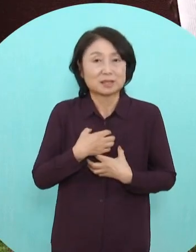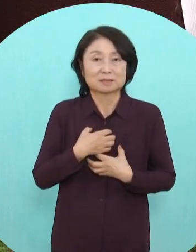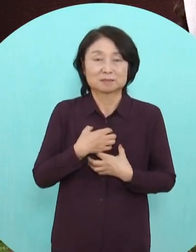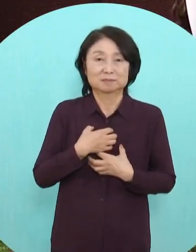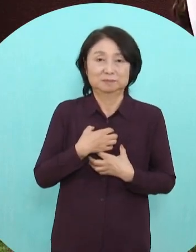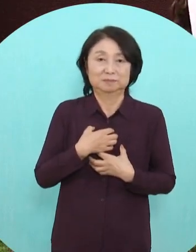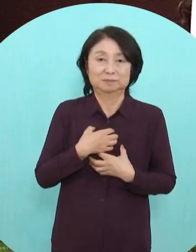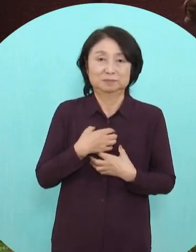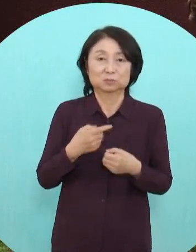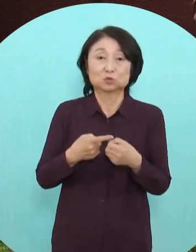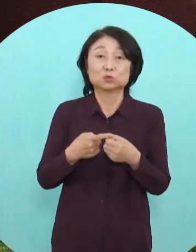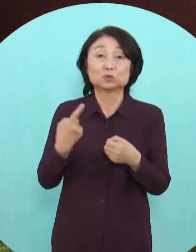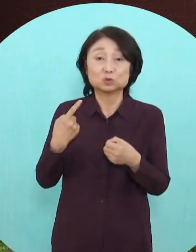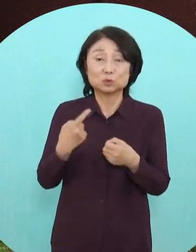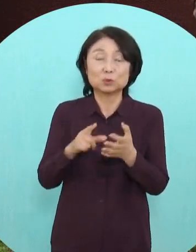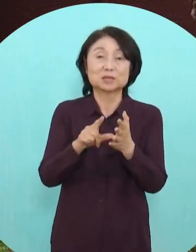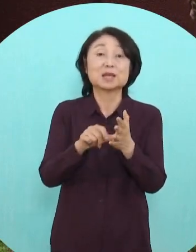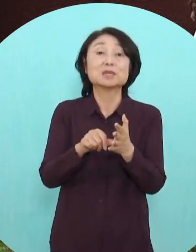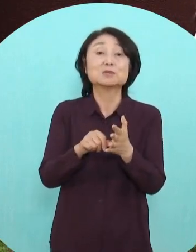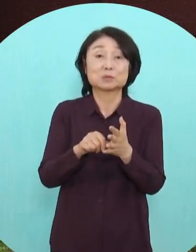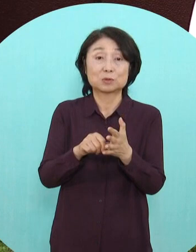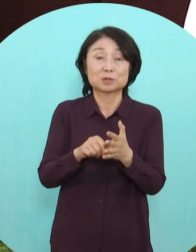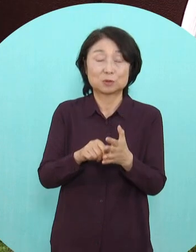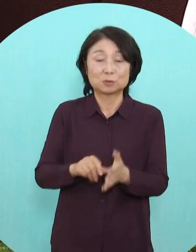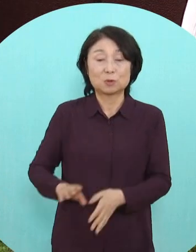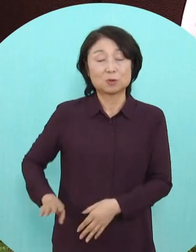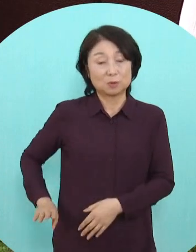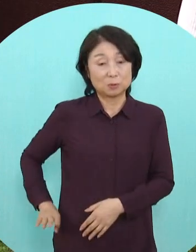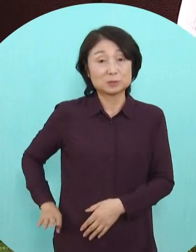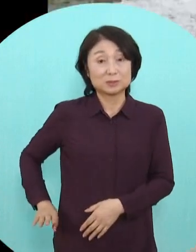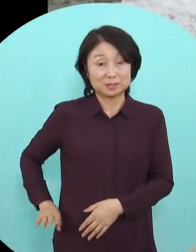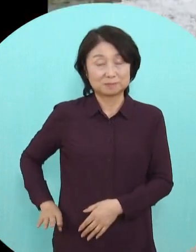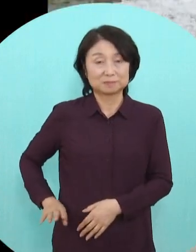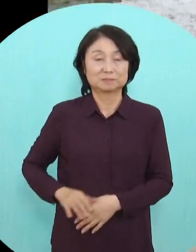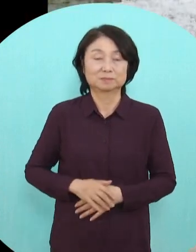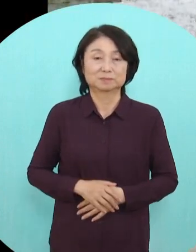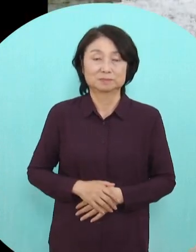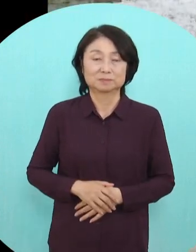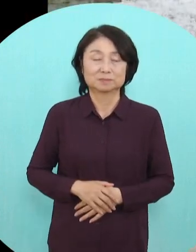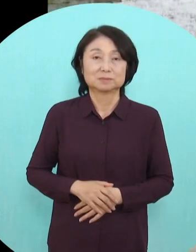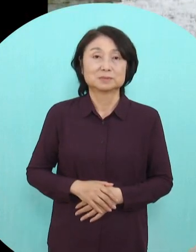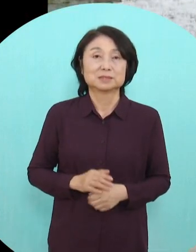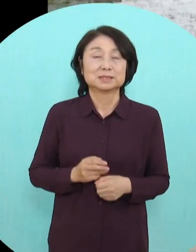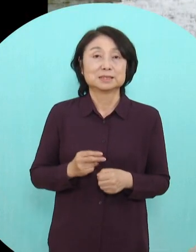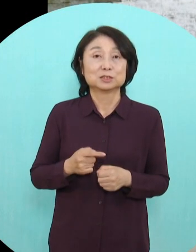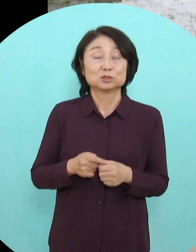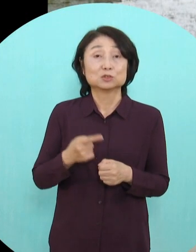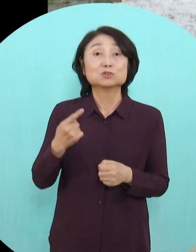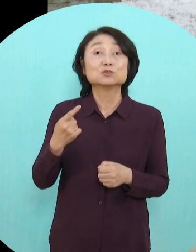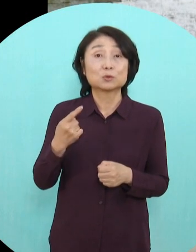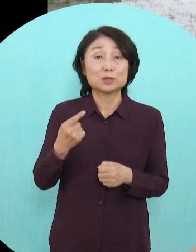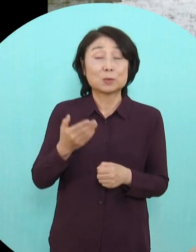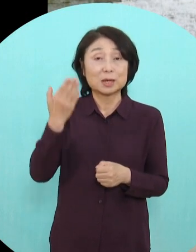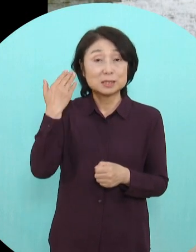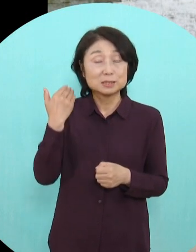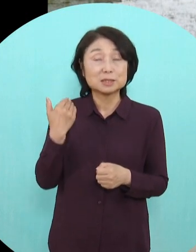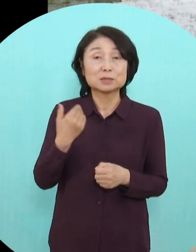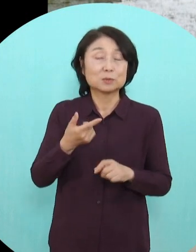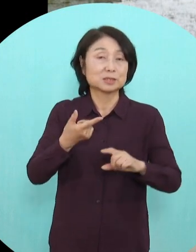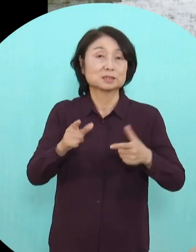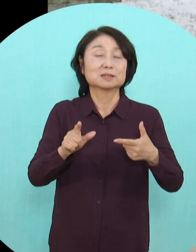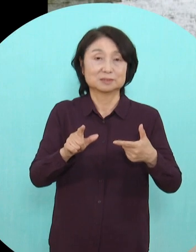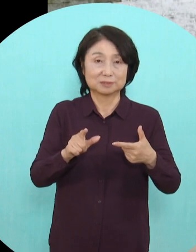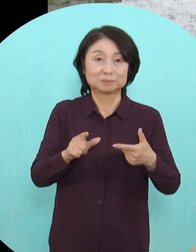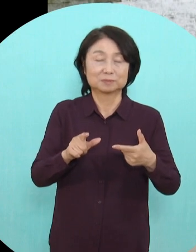よね。 で、去年の大雨災害ではこの腰のあたり、 2023年は2009年ほどではないんです